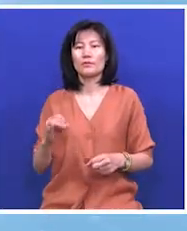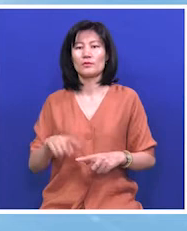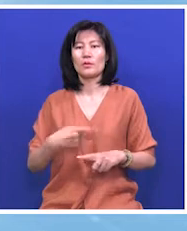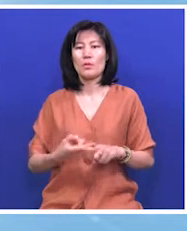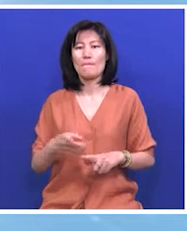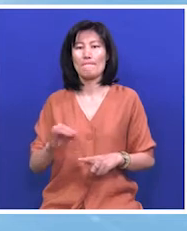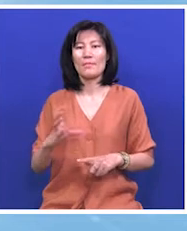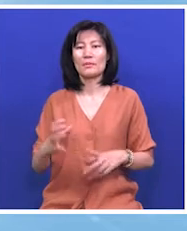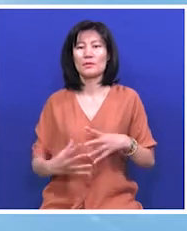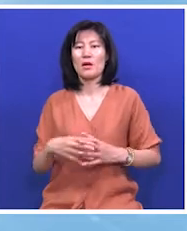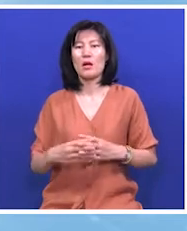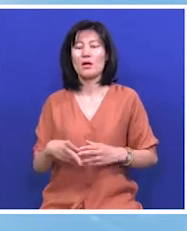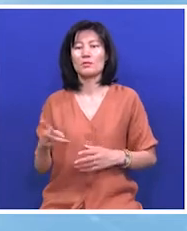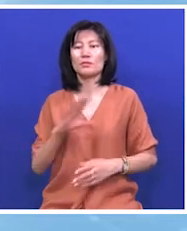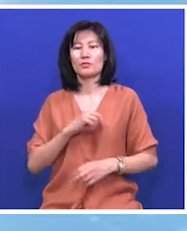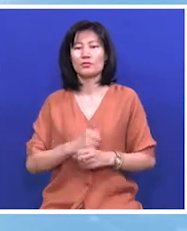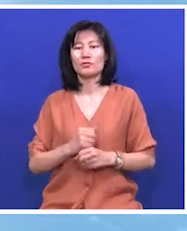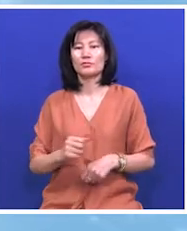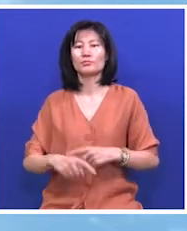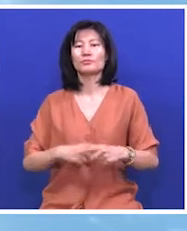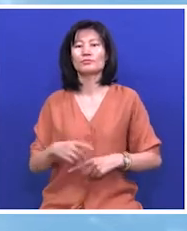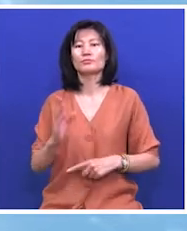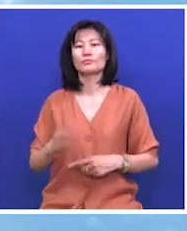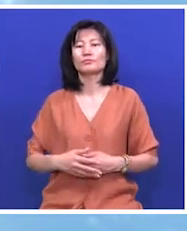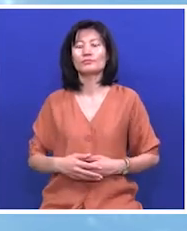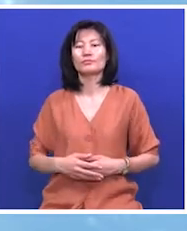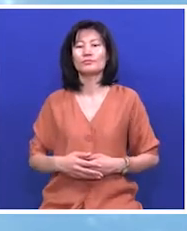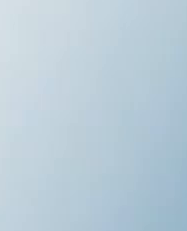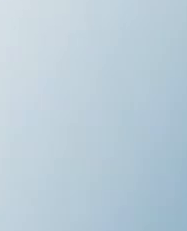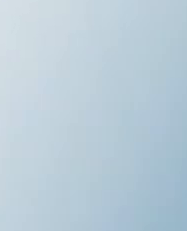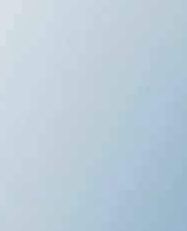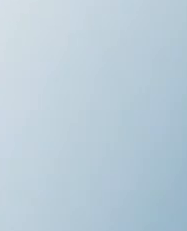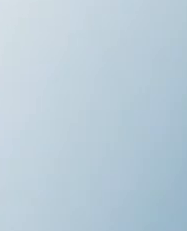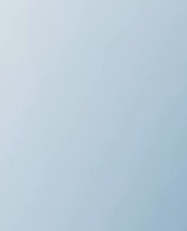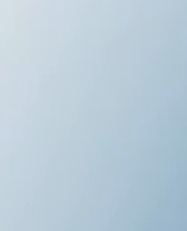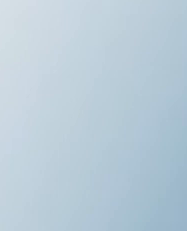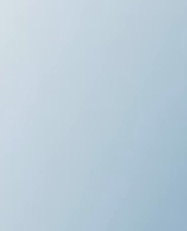басқан Фердауси және Өргебас ауылдарында залалсыздандыру жұмыстарын жүргізген болатын.